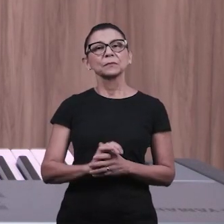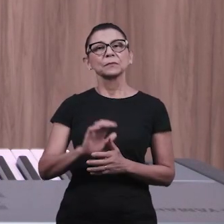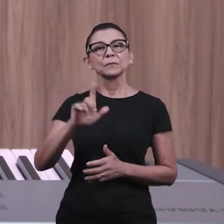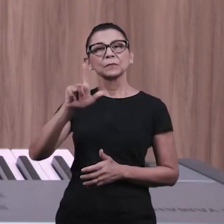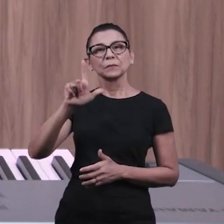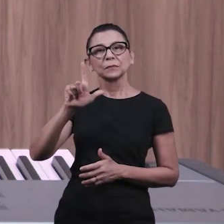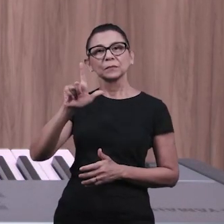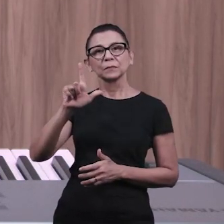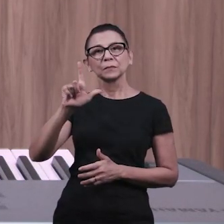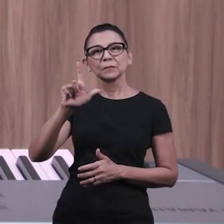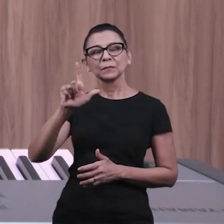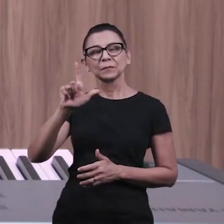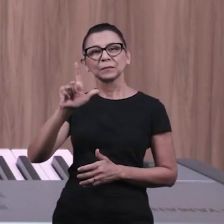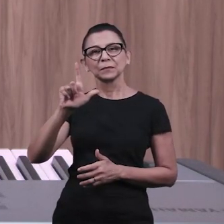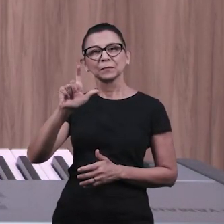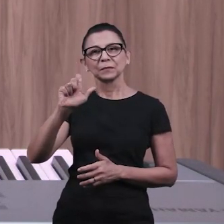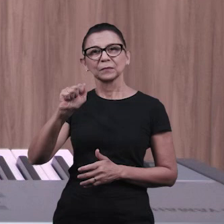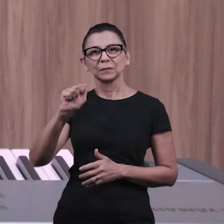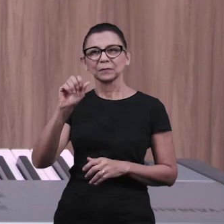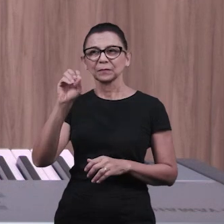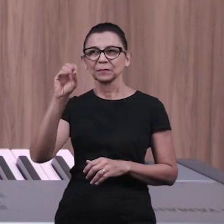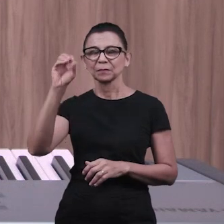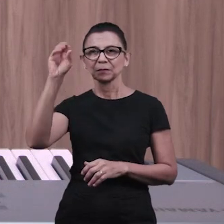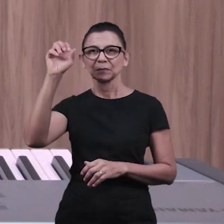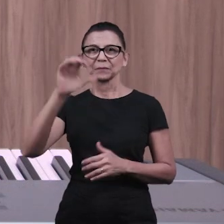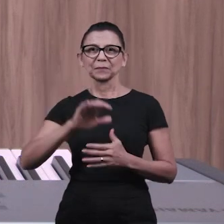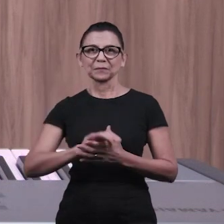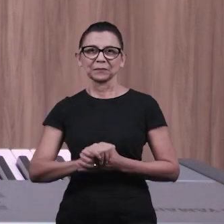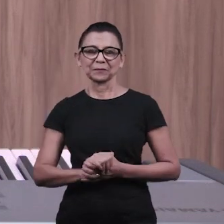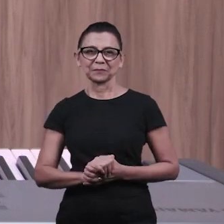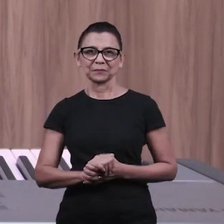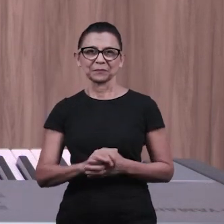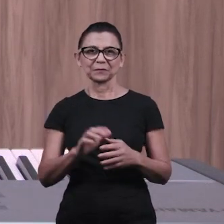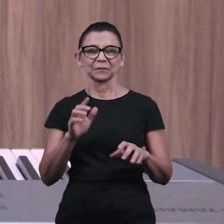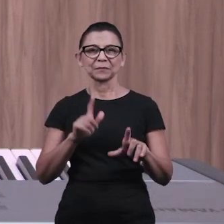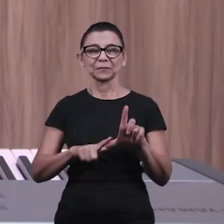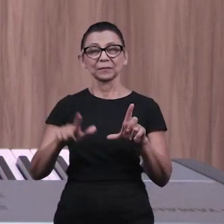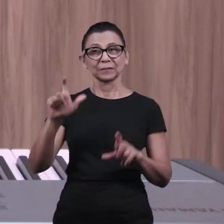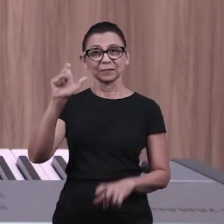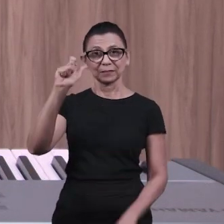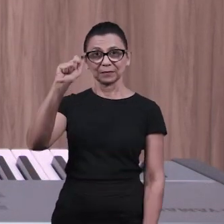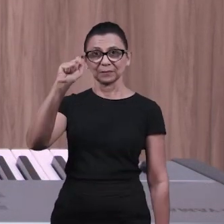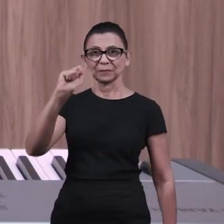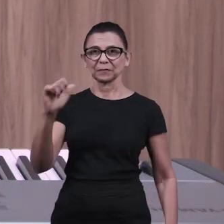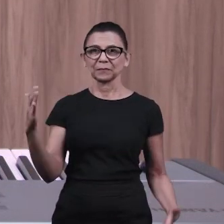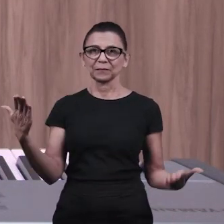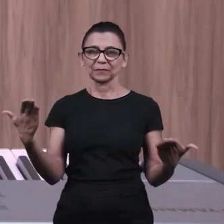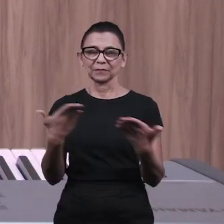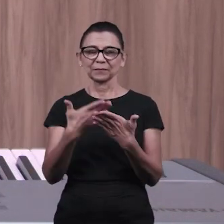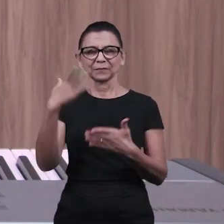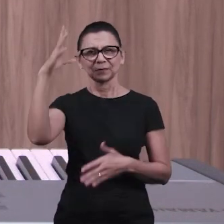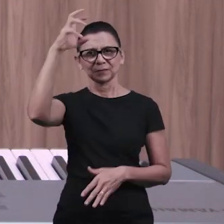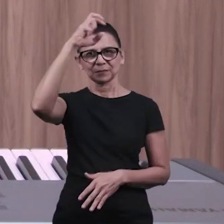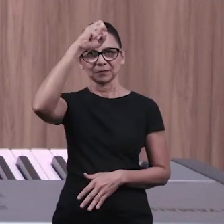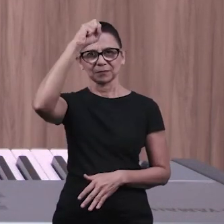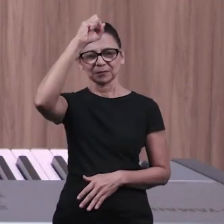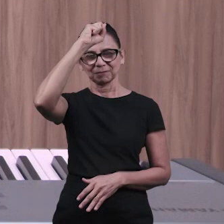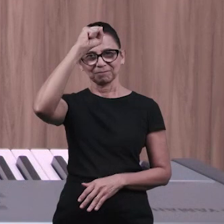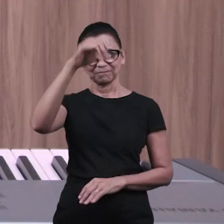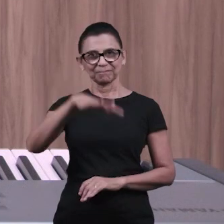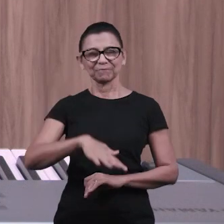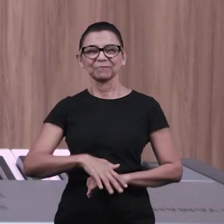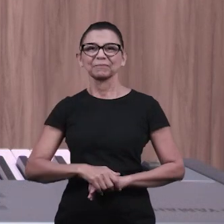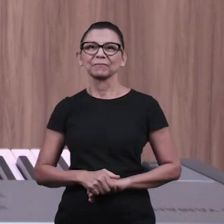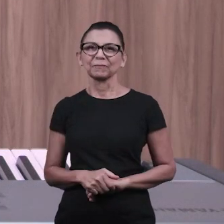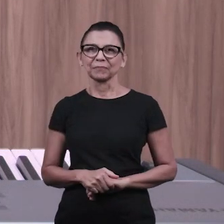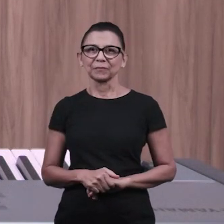majeur, la chiffre A. Aujourd'hui, nous allons apprendre l'accord Fa